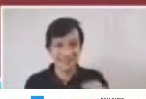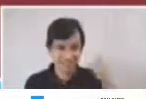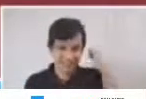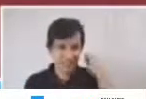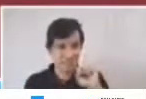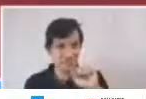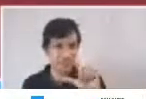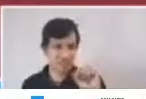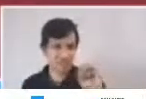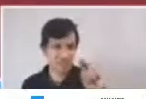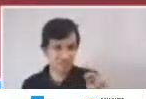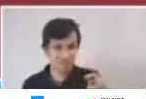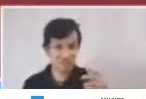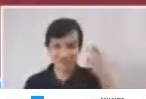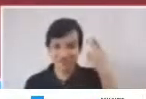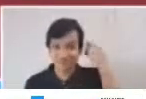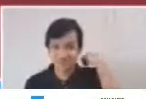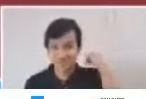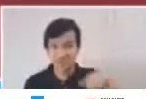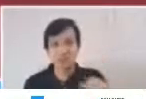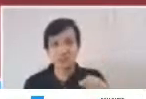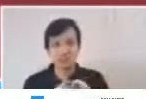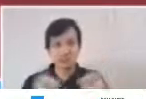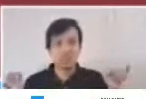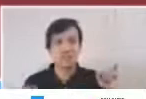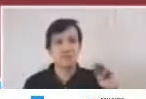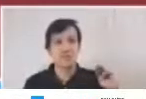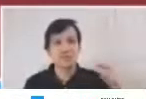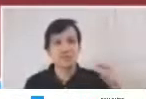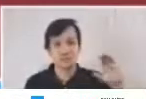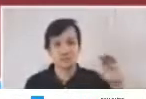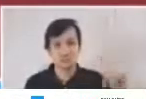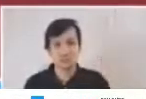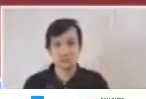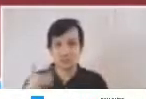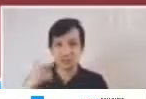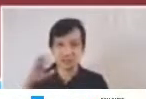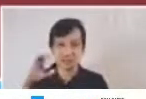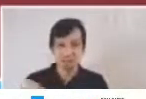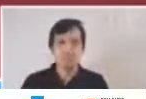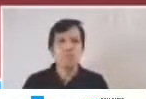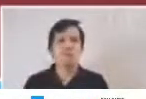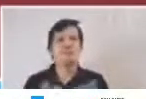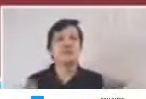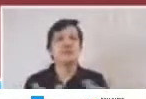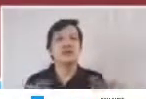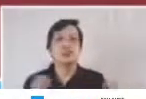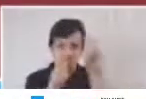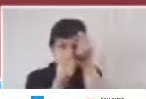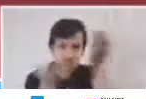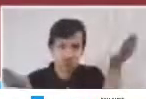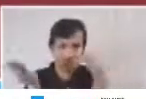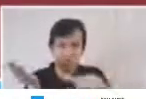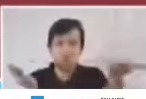tagapagsalita po ng Philippine Airlines. Walang iba si Ms. Shelo Villanuna. Magandang araw po,